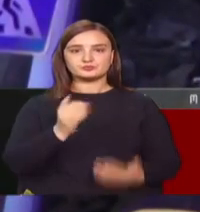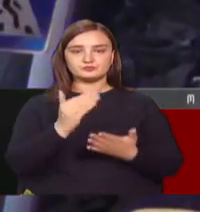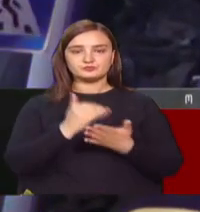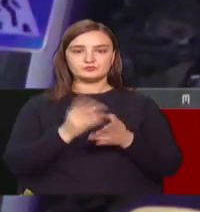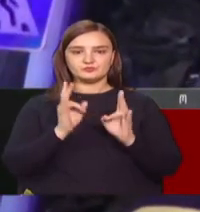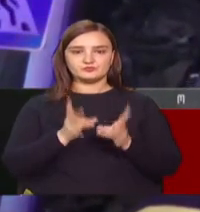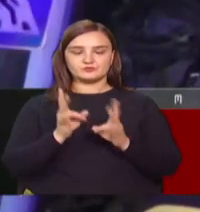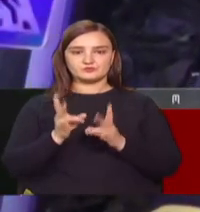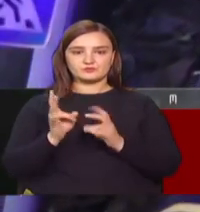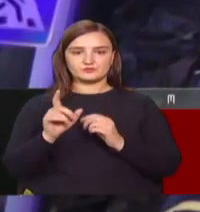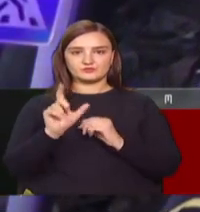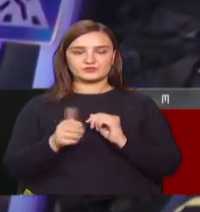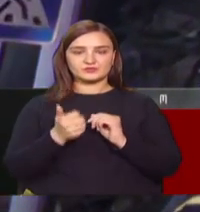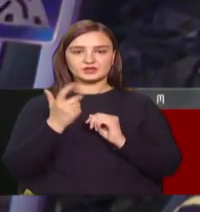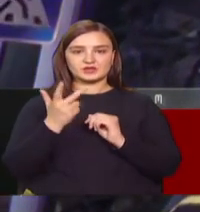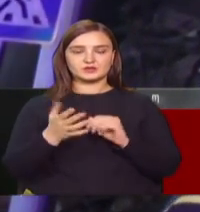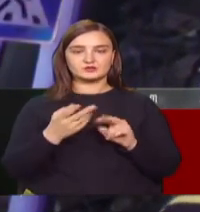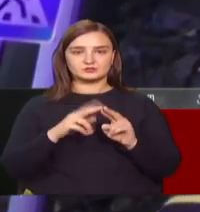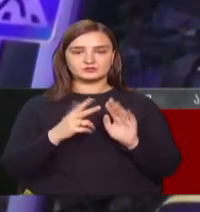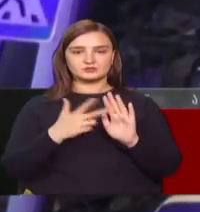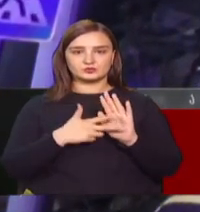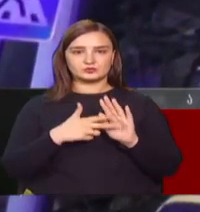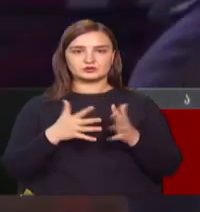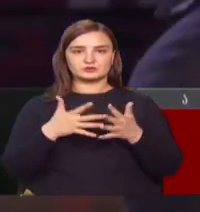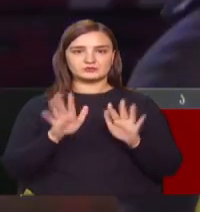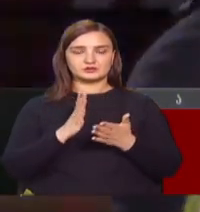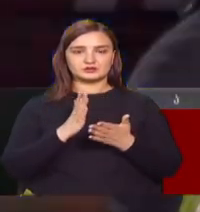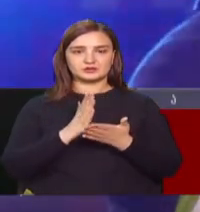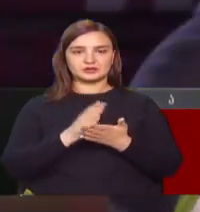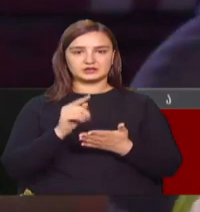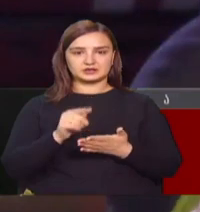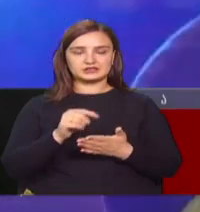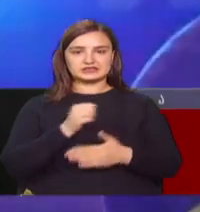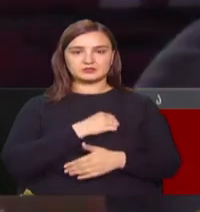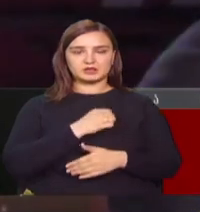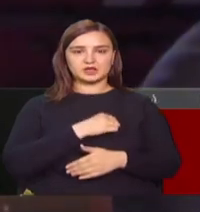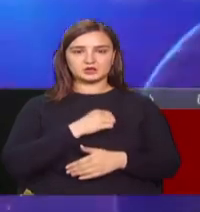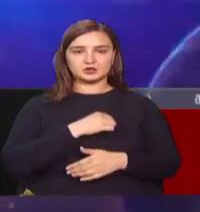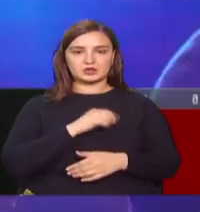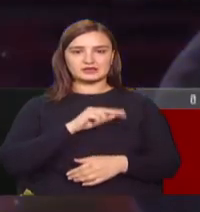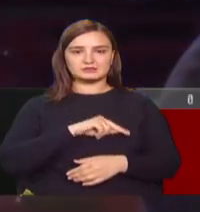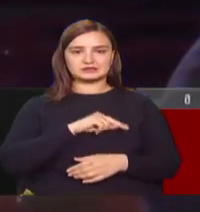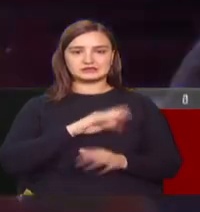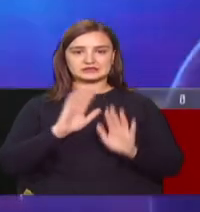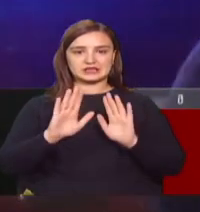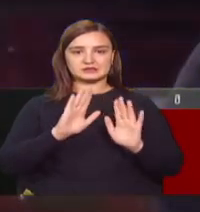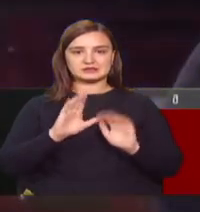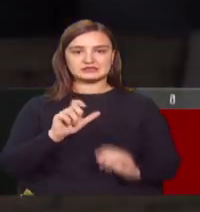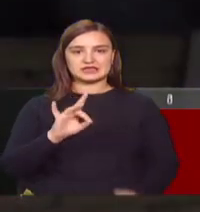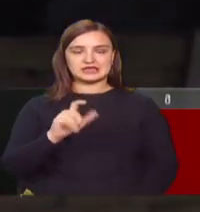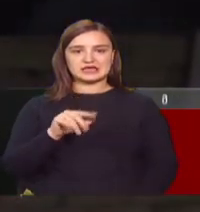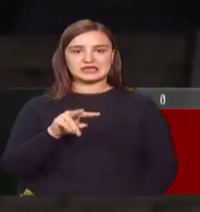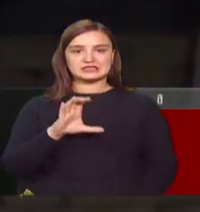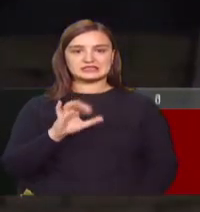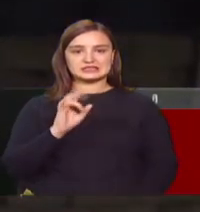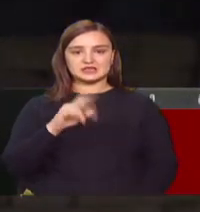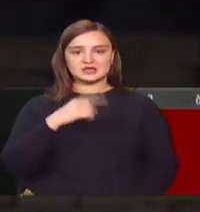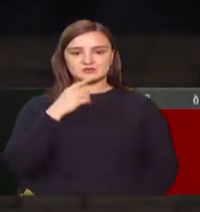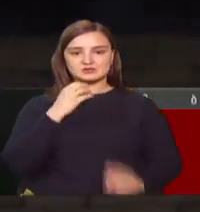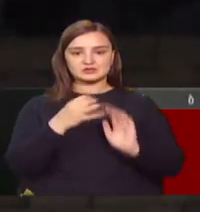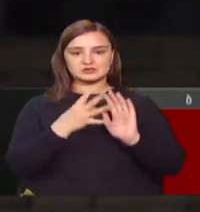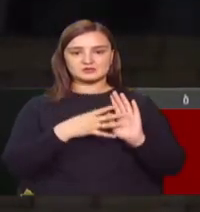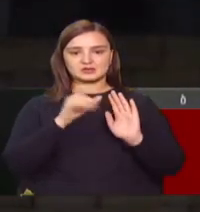dashobota raodeneobam ki 80 gadaajarba. Dnipropetrovskis samkhedro saukho administratsiis khelmtsvaneli Sergey Lisakis tsnobit